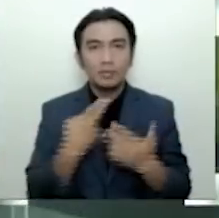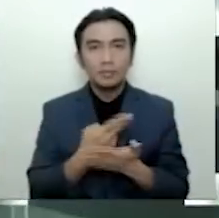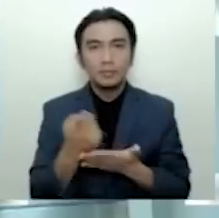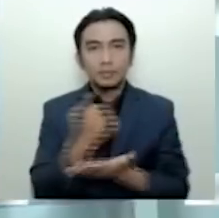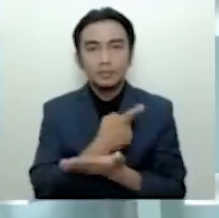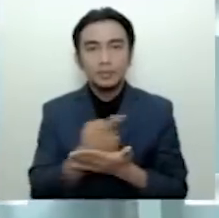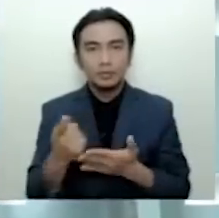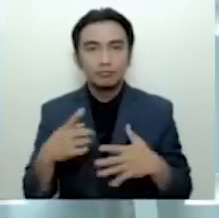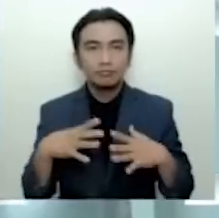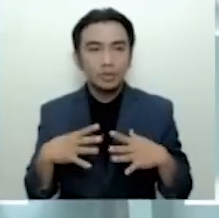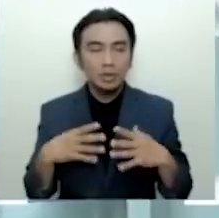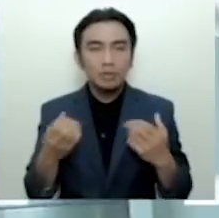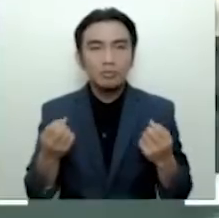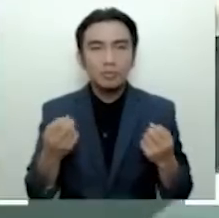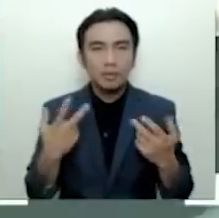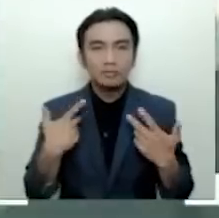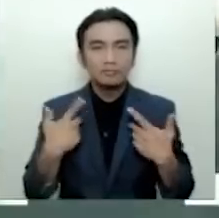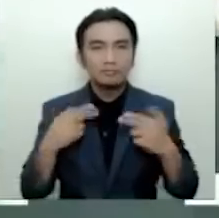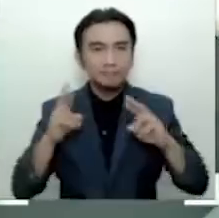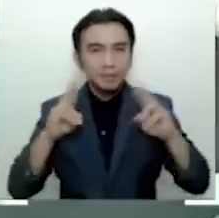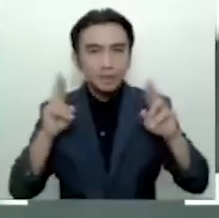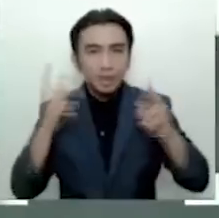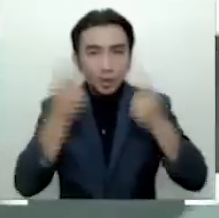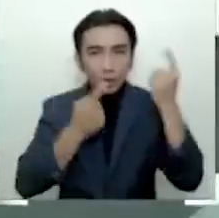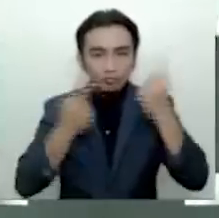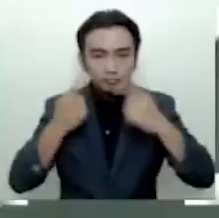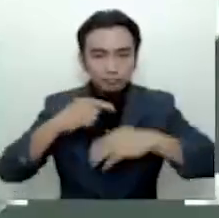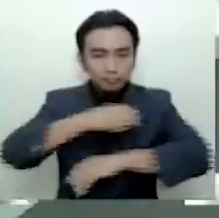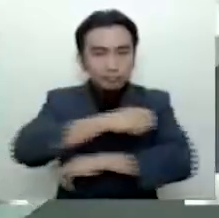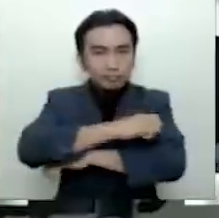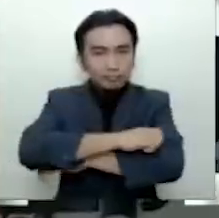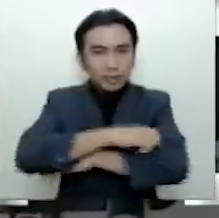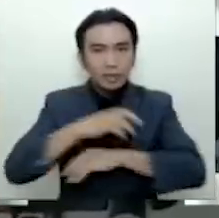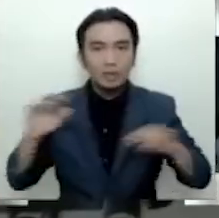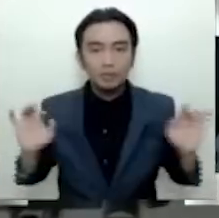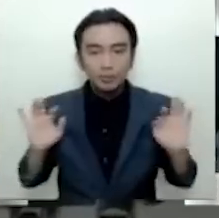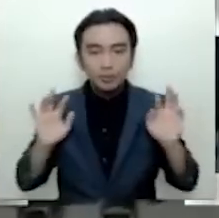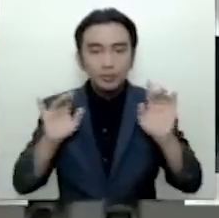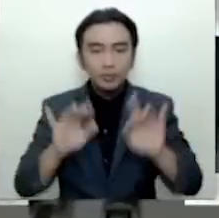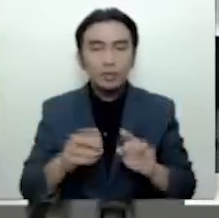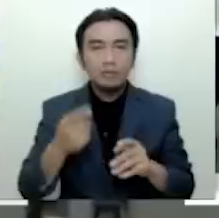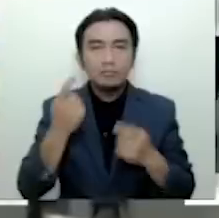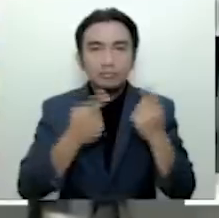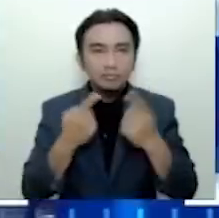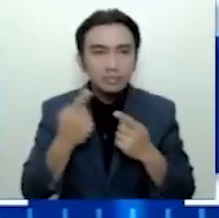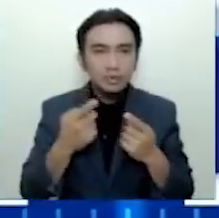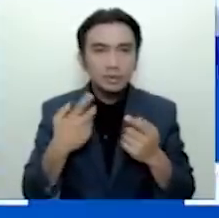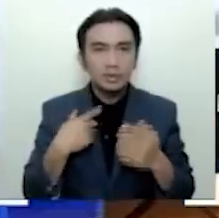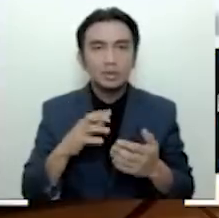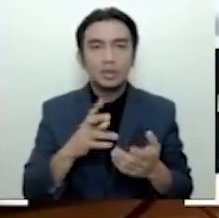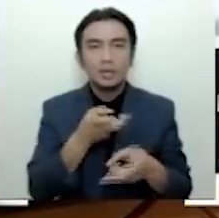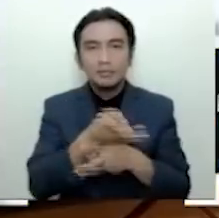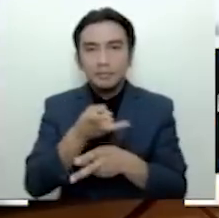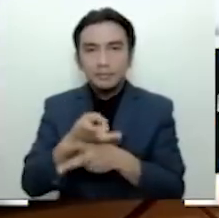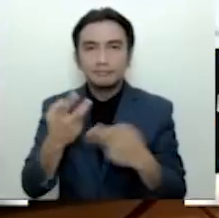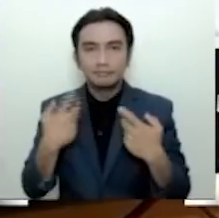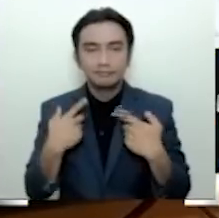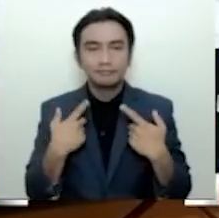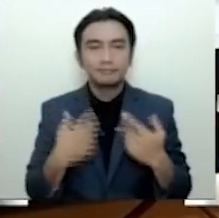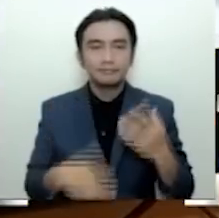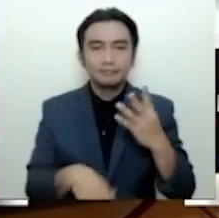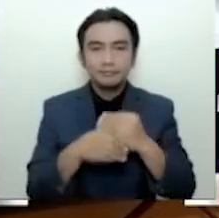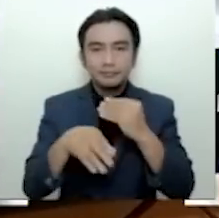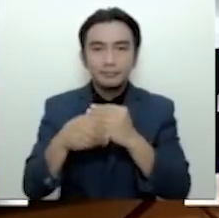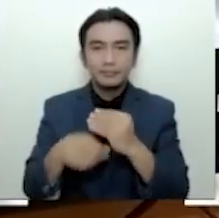ang mga assistance desk sa mga terminal at dinagdagan din ang visibility ng security at law enforcement personnel. We expect around